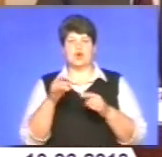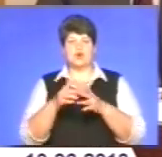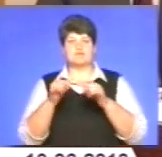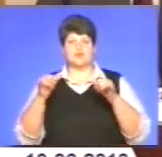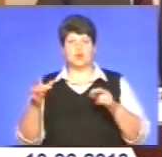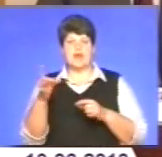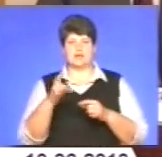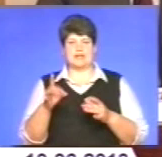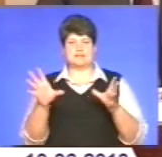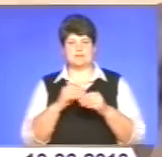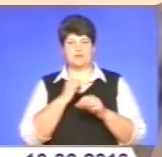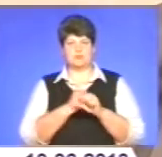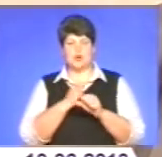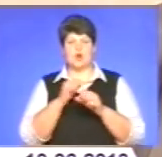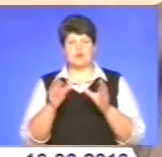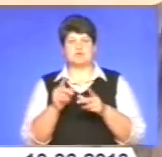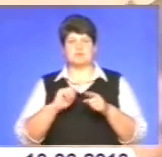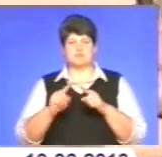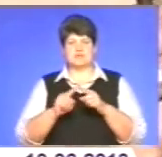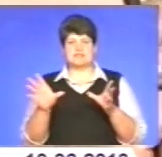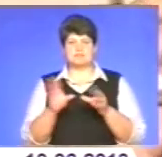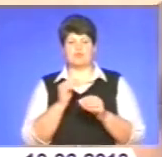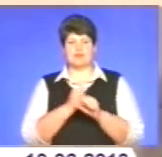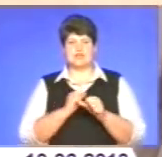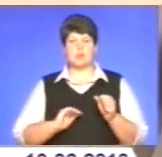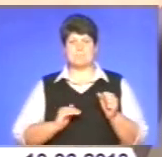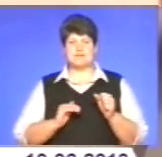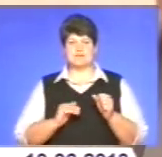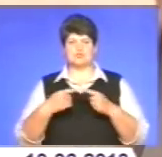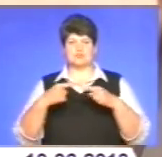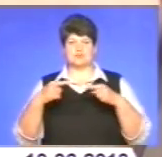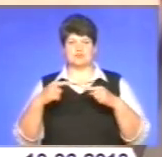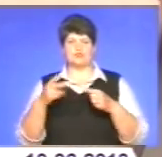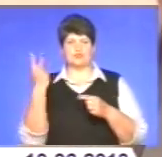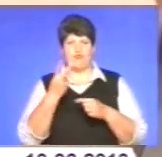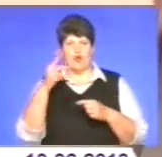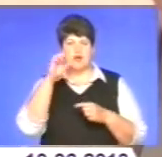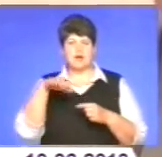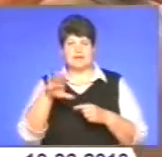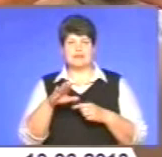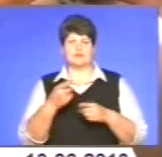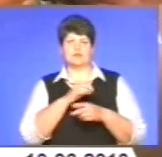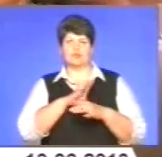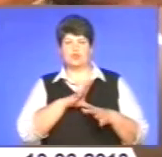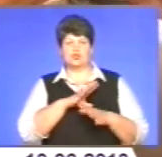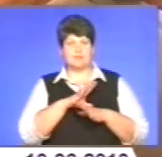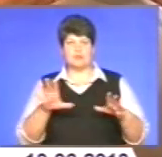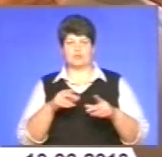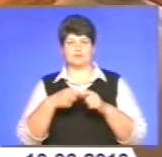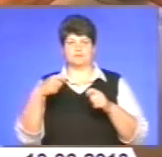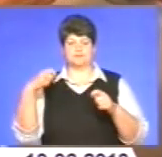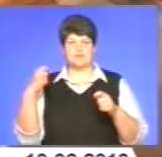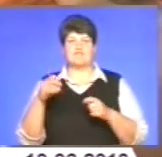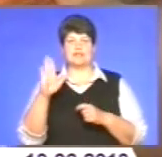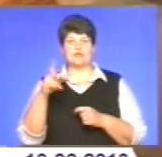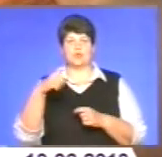можна пришвидшити співпрацю бізнесу обох країн і обійти чимало бюрократичних перепон. У свою чергу, голова обласної державної адміністрації Валентин Хоптян